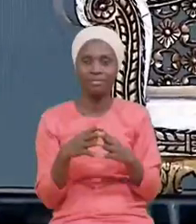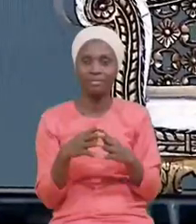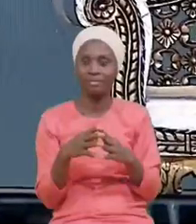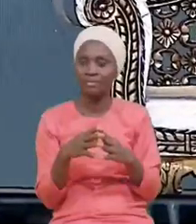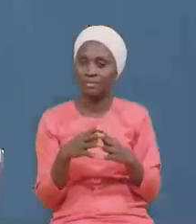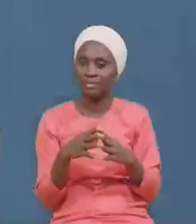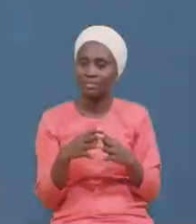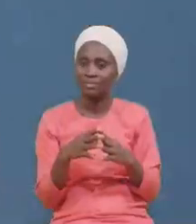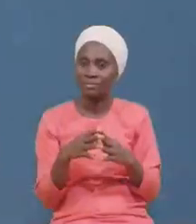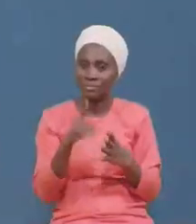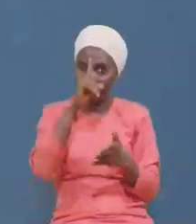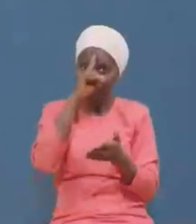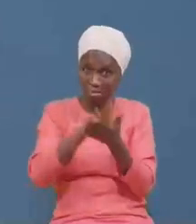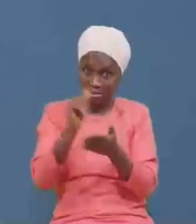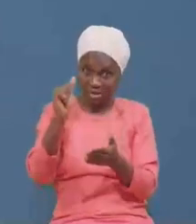Croyez, confessez.